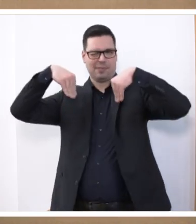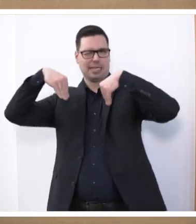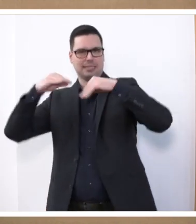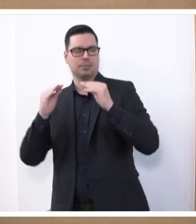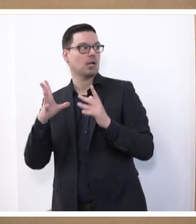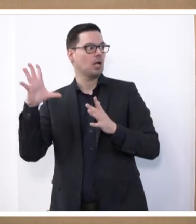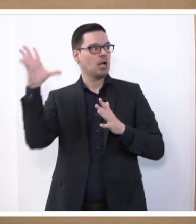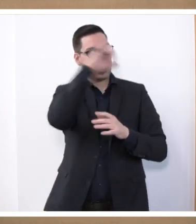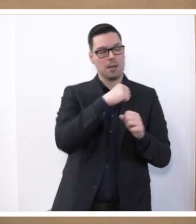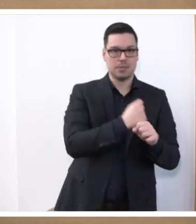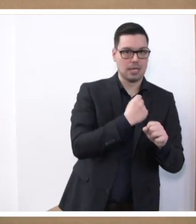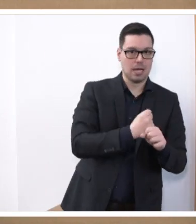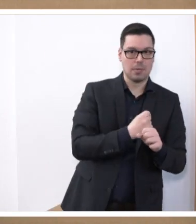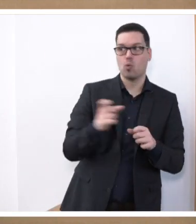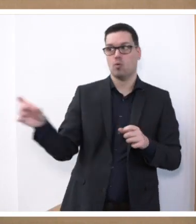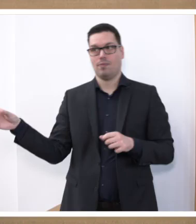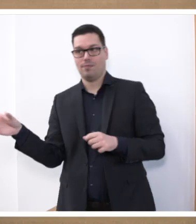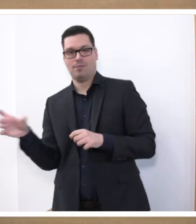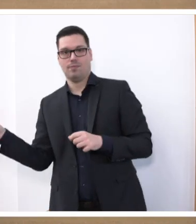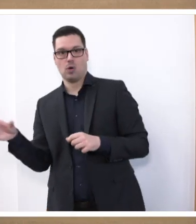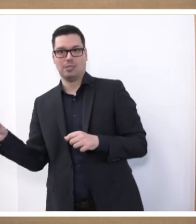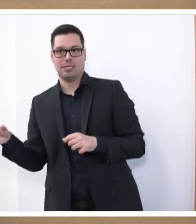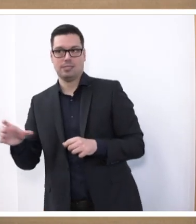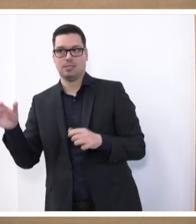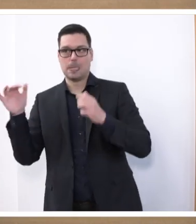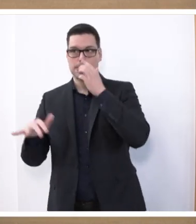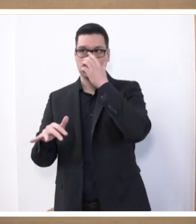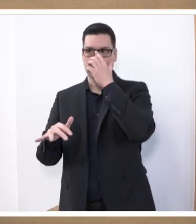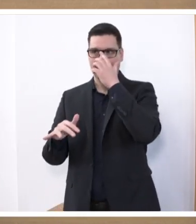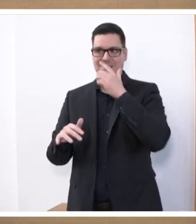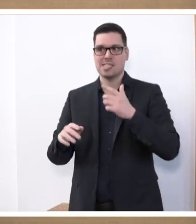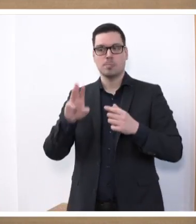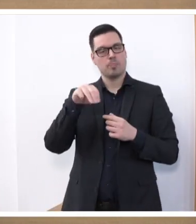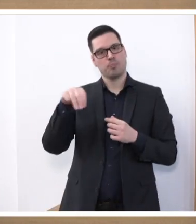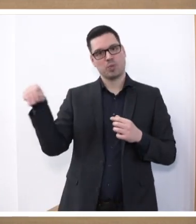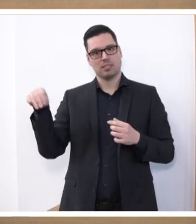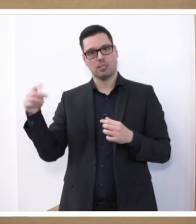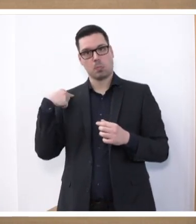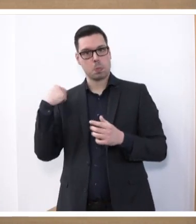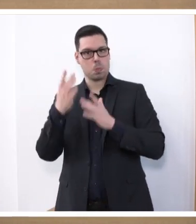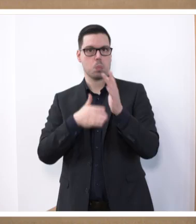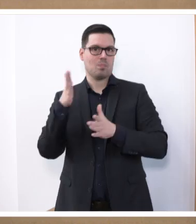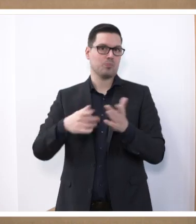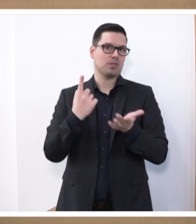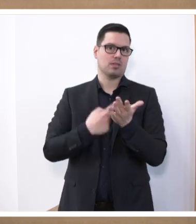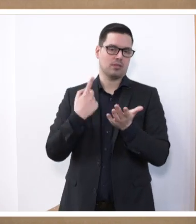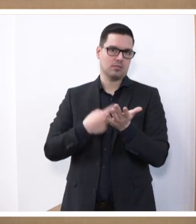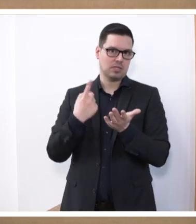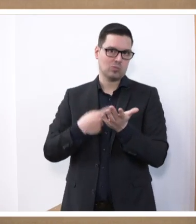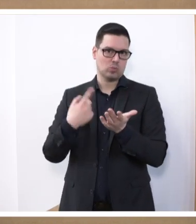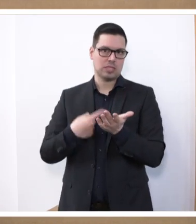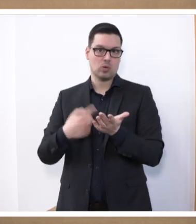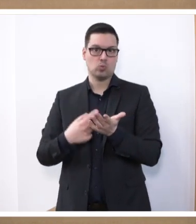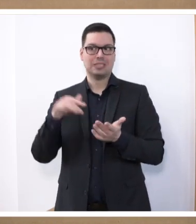Abend arbeiten auch am Wochenende und Martina du hast so schön gesagt diese Vielzahl an Herausforderung die ein Mandat mit sich